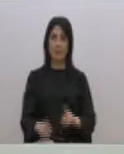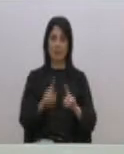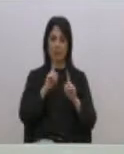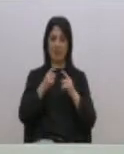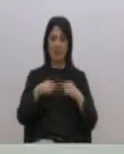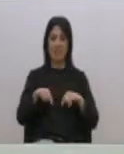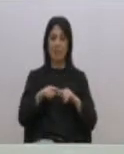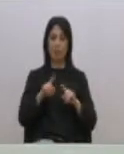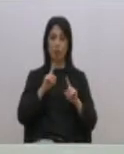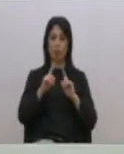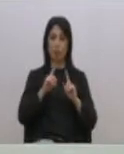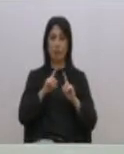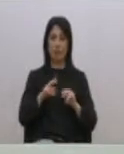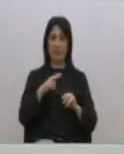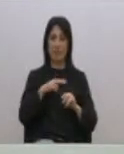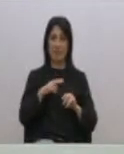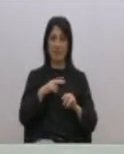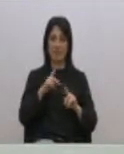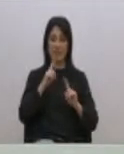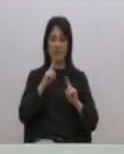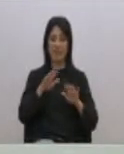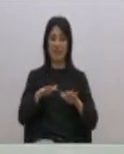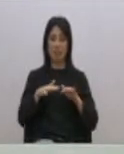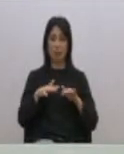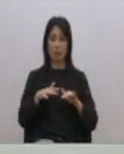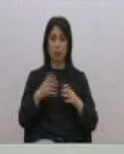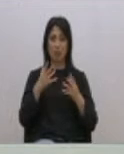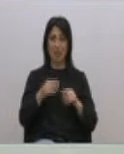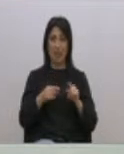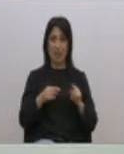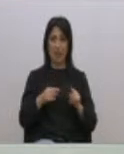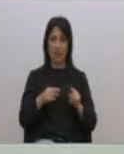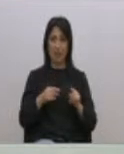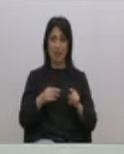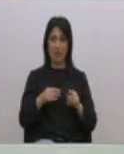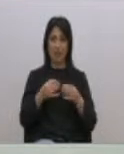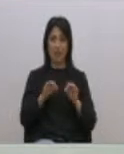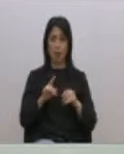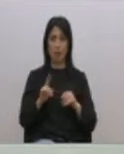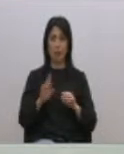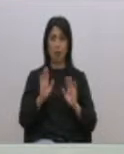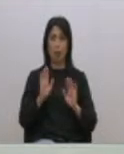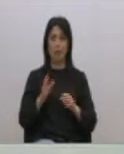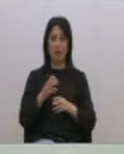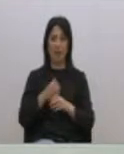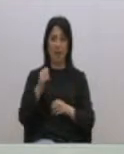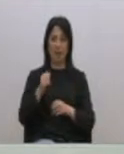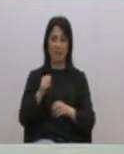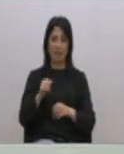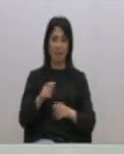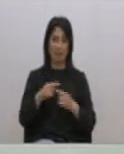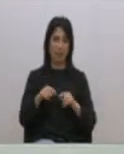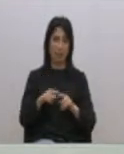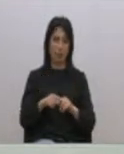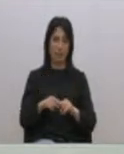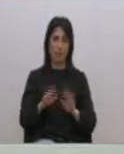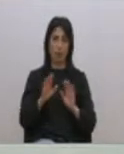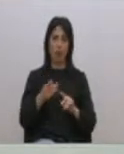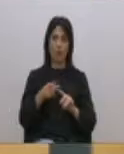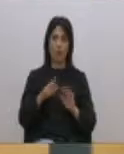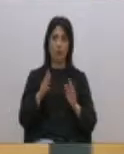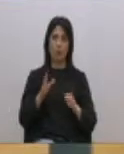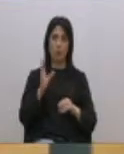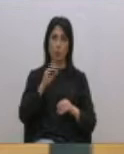stomebi, aris sa parlament sa sesio trebi, a daușobelia, holot hazinata sapcio. Ogont imșent